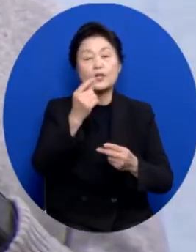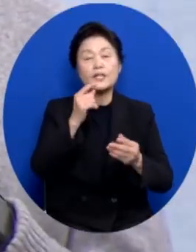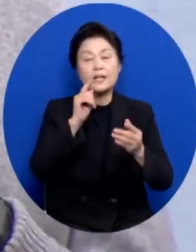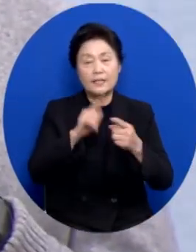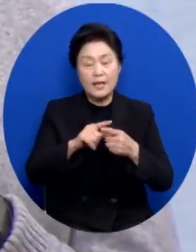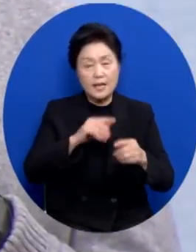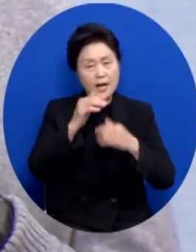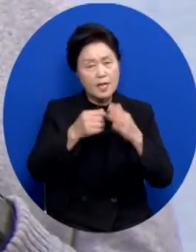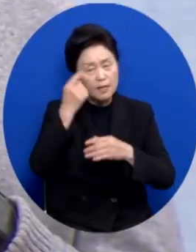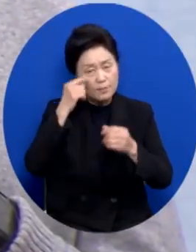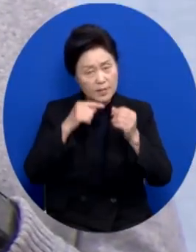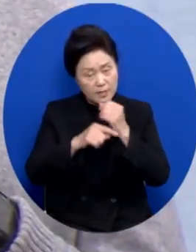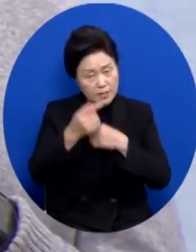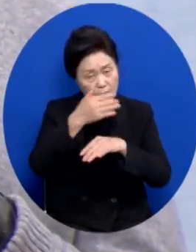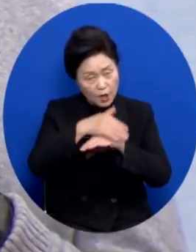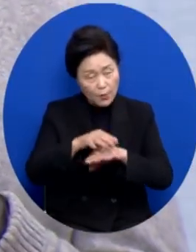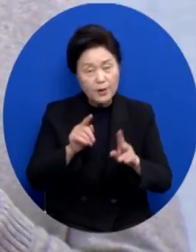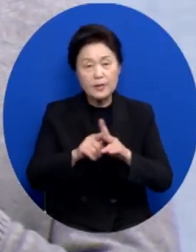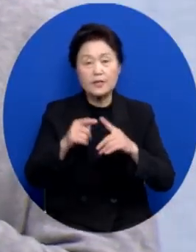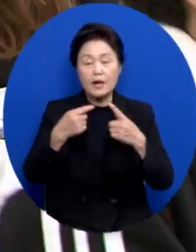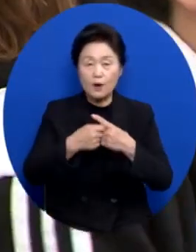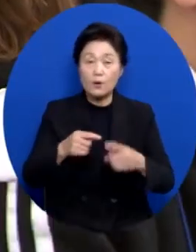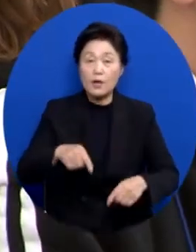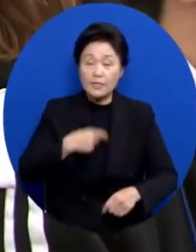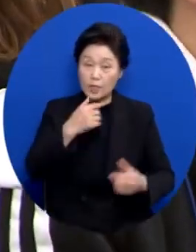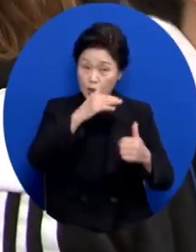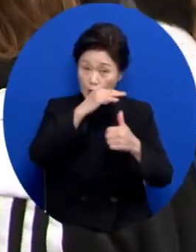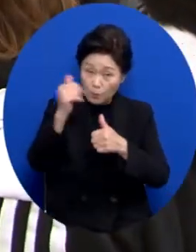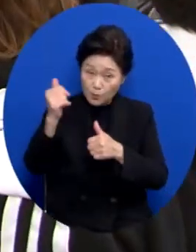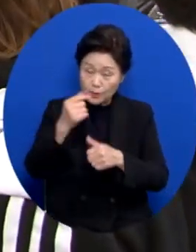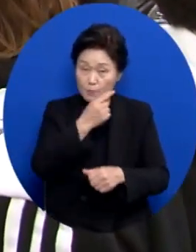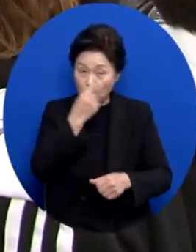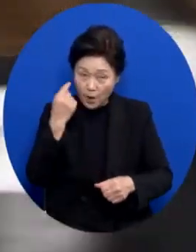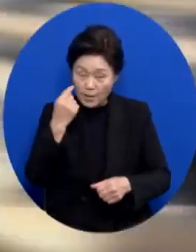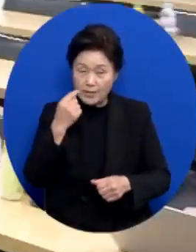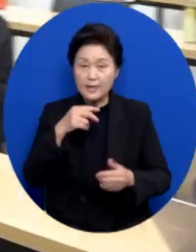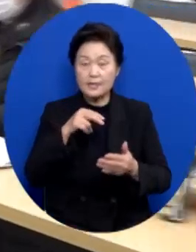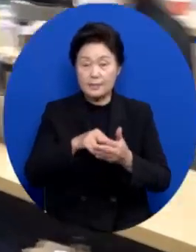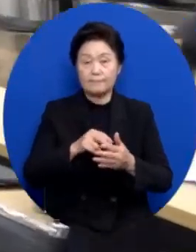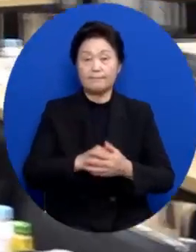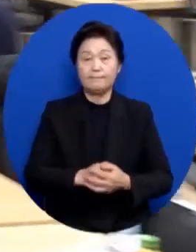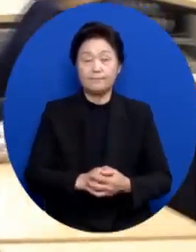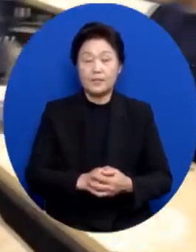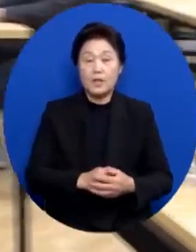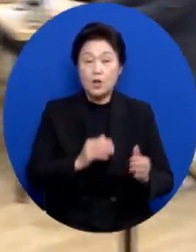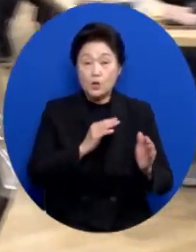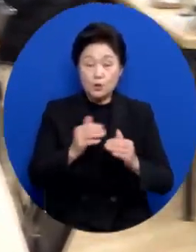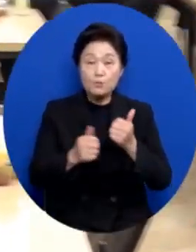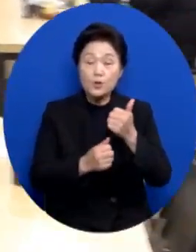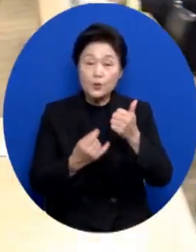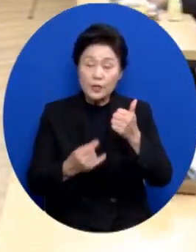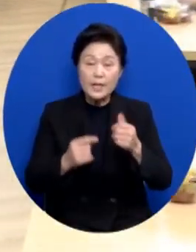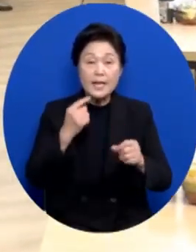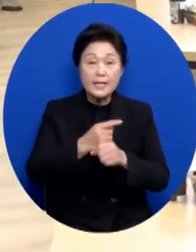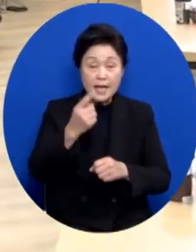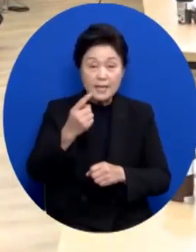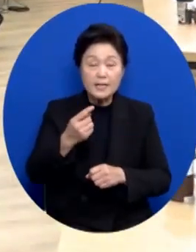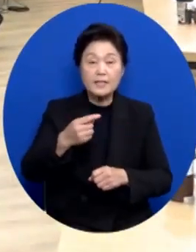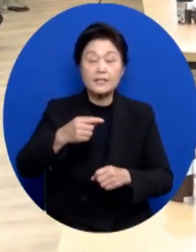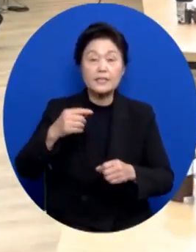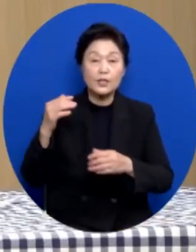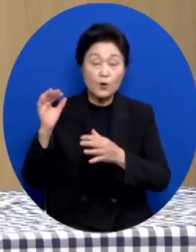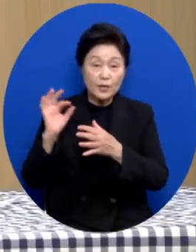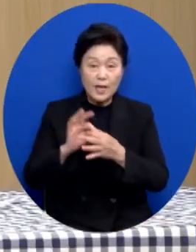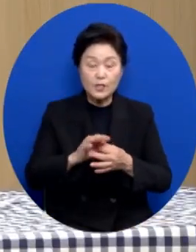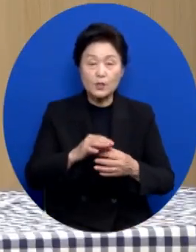하나님의 뜻과 계획을 이해하고 자신의 부르심을 확인해 왔습니다. 준비위원회는 내년 캠프에도 통일과